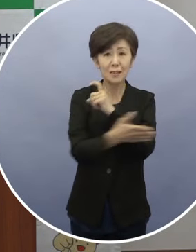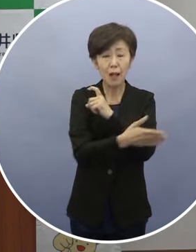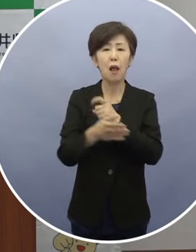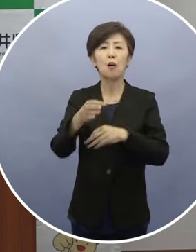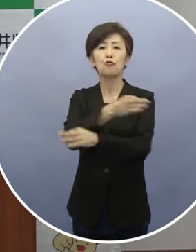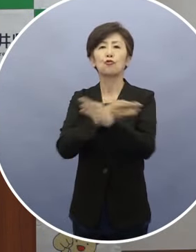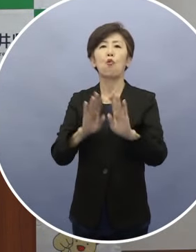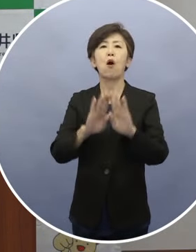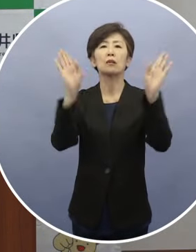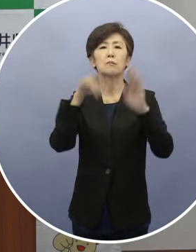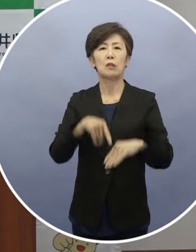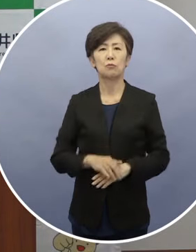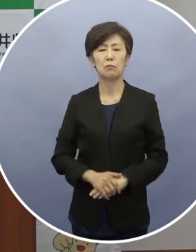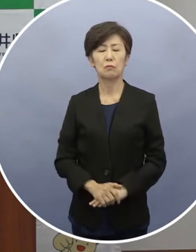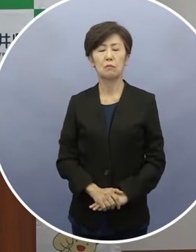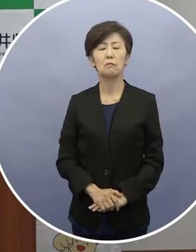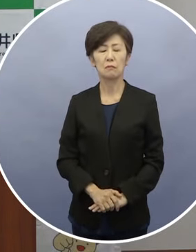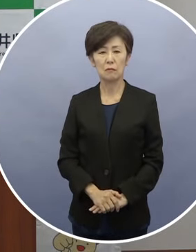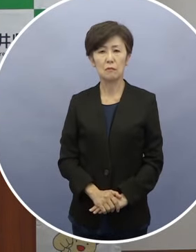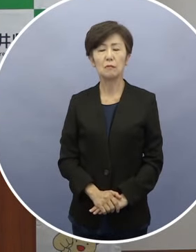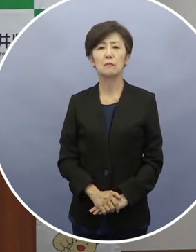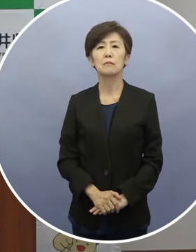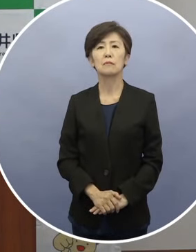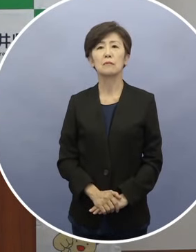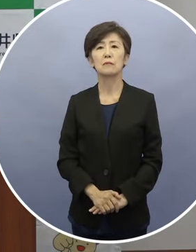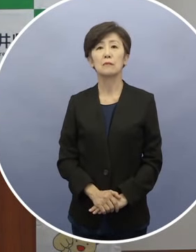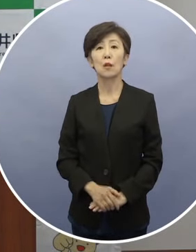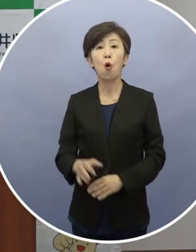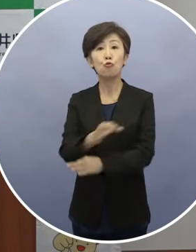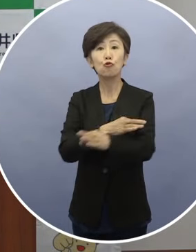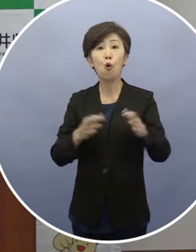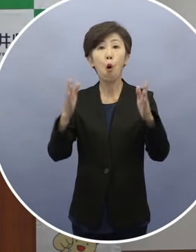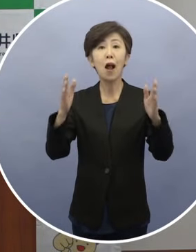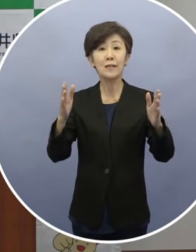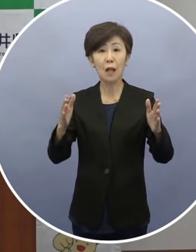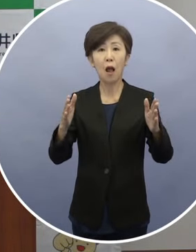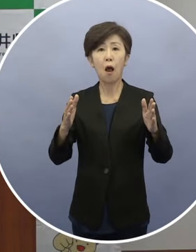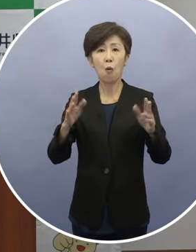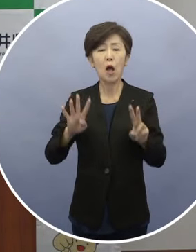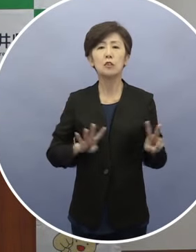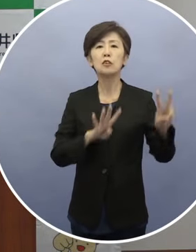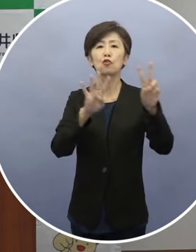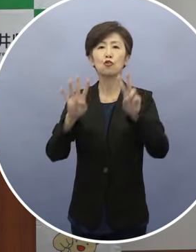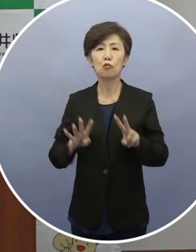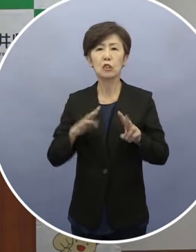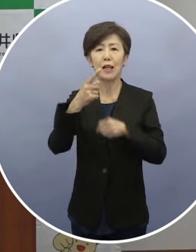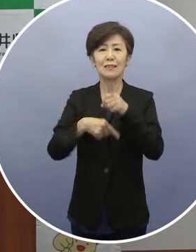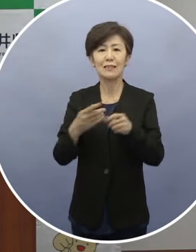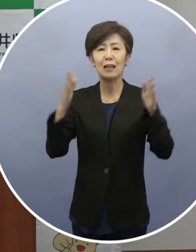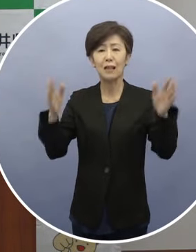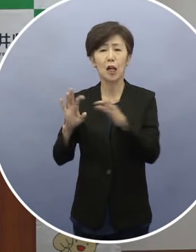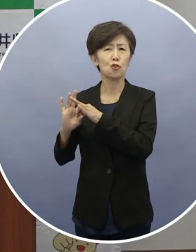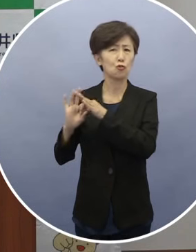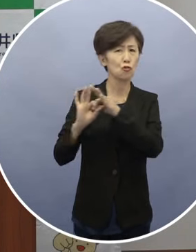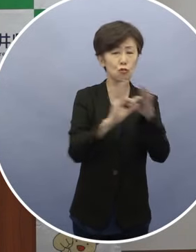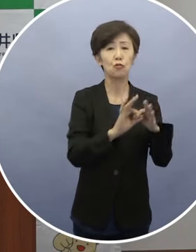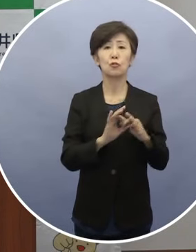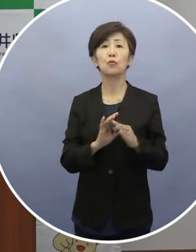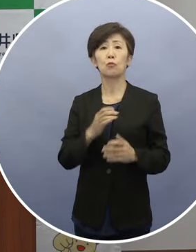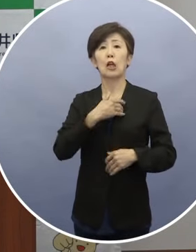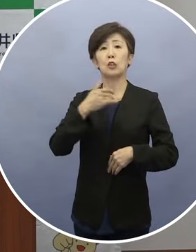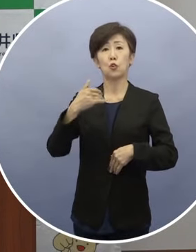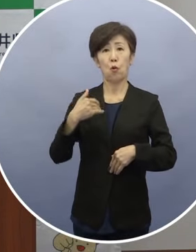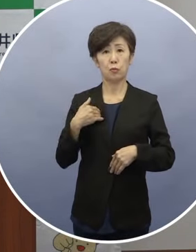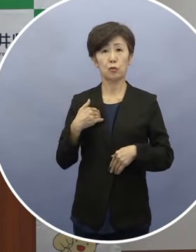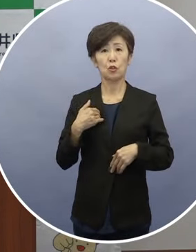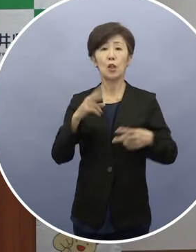させていただくことにさせていただきました。運用期間は24時間365日でございまして、電話をシ